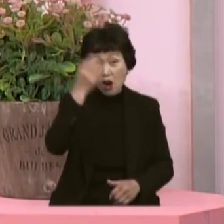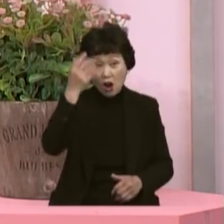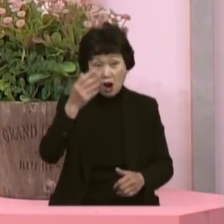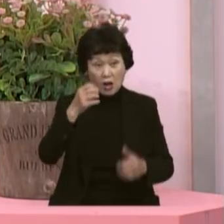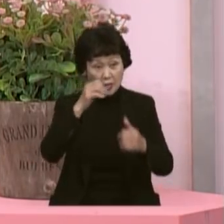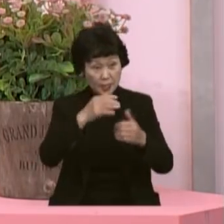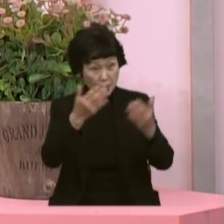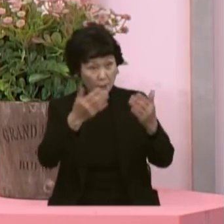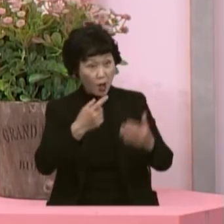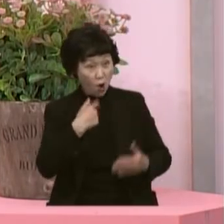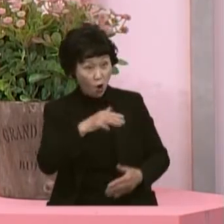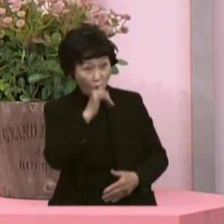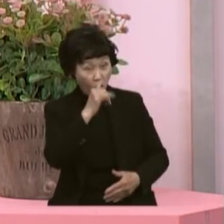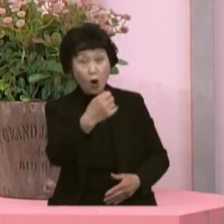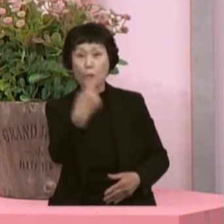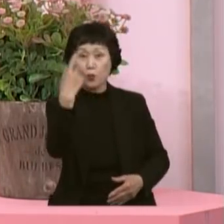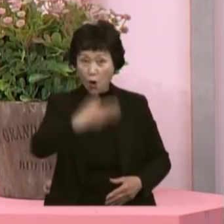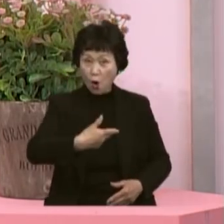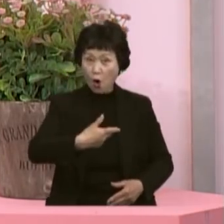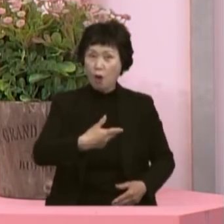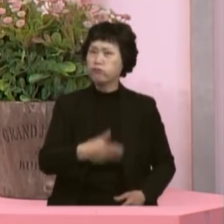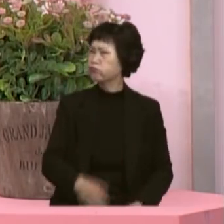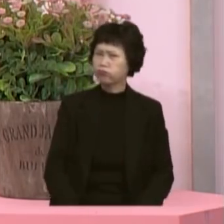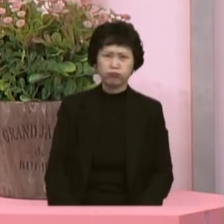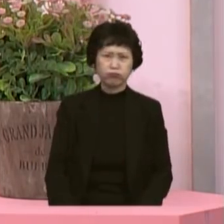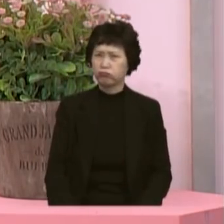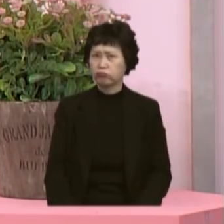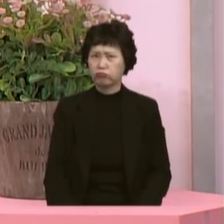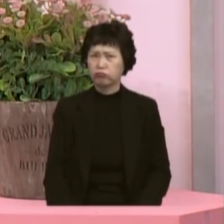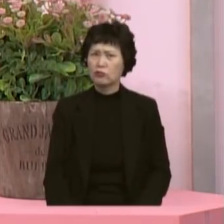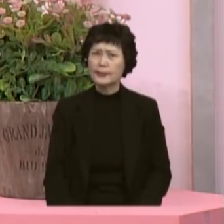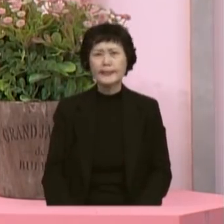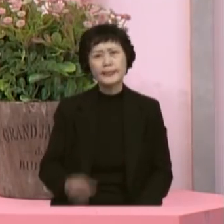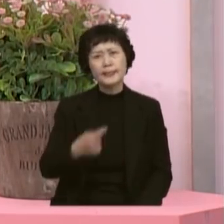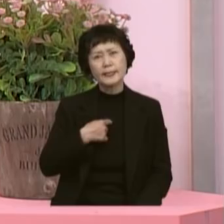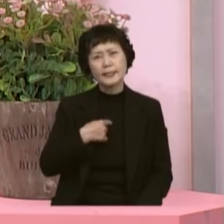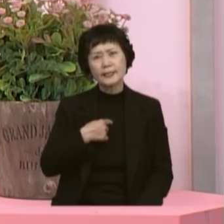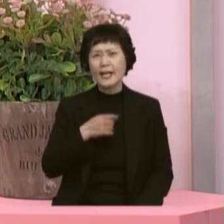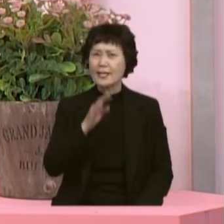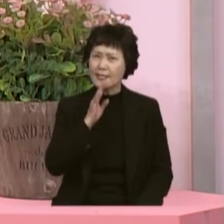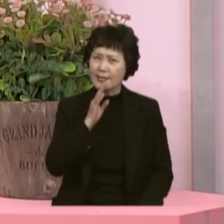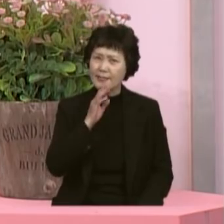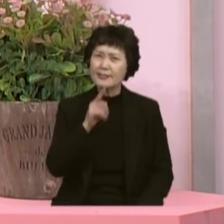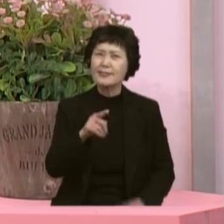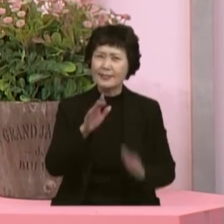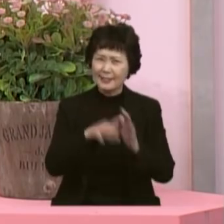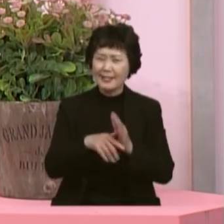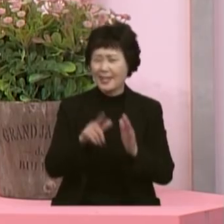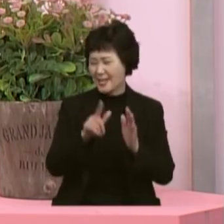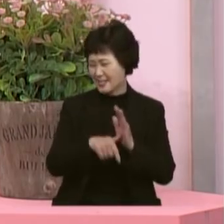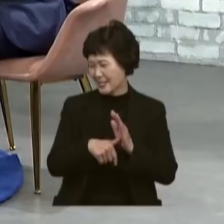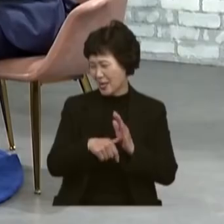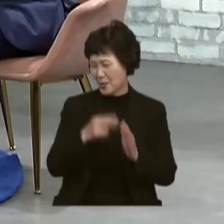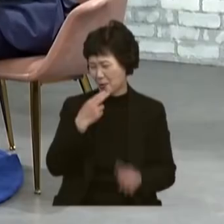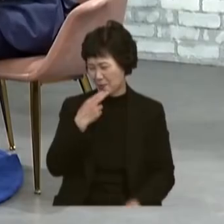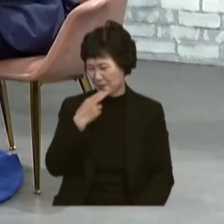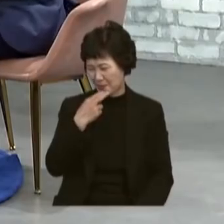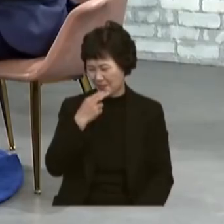세례 선생님 받으셨어요. 그래서 네 저. 아 이게 뭐지? 그래서 제가 사실 그때 시간이 없어가지고